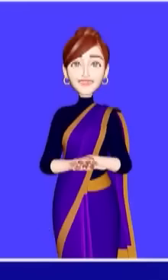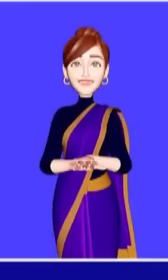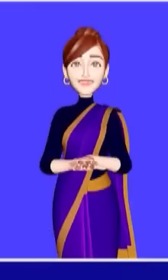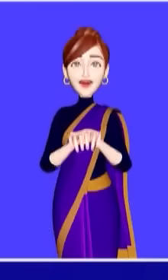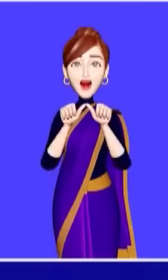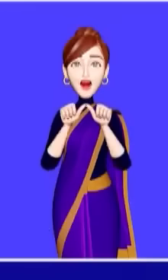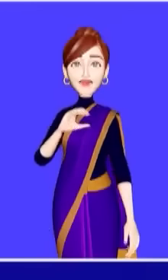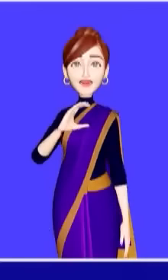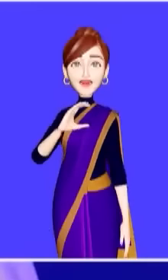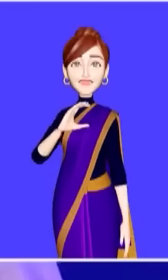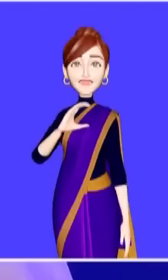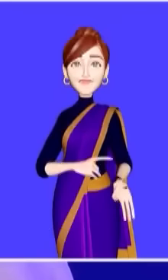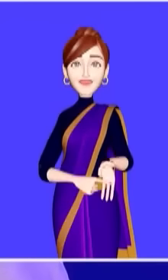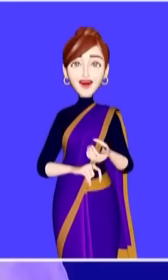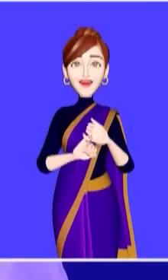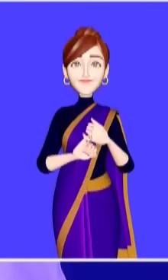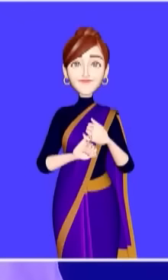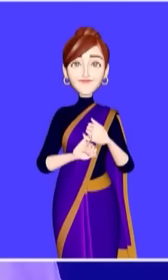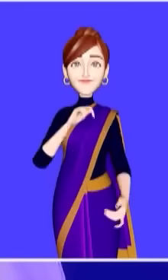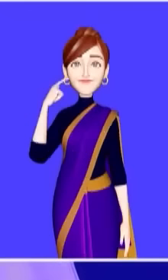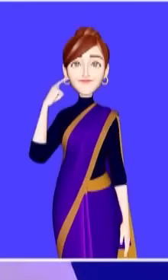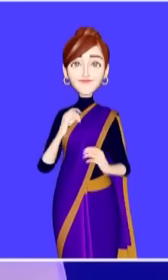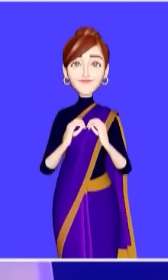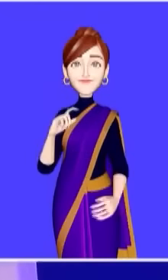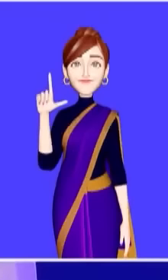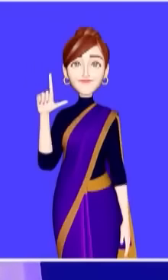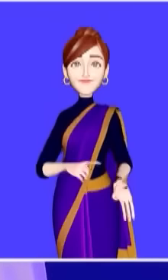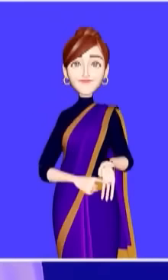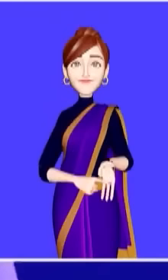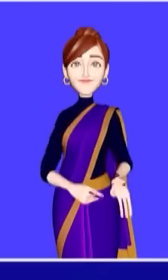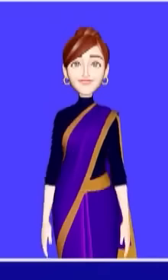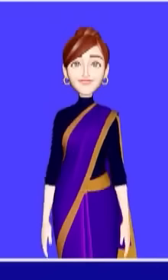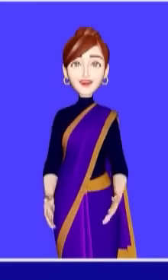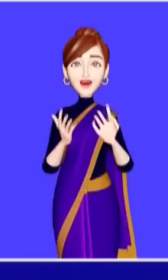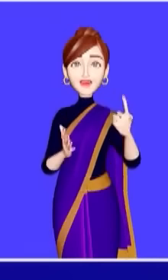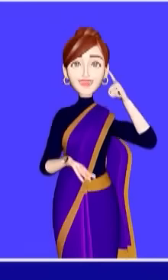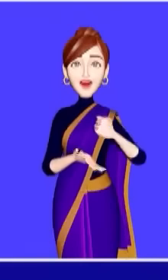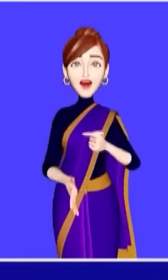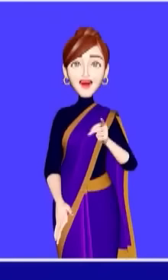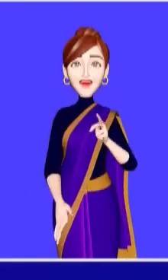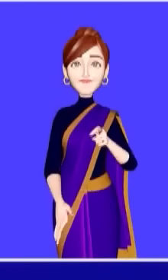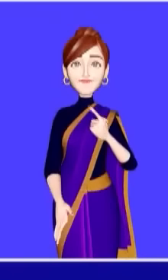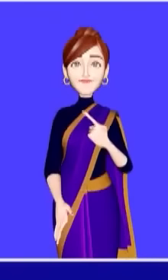ह्यूमंस और इंटेलिजेंट सिस्टम्स के साथ मिलकर काम करने का युग है।